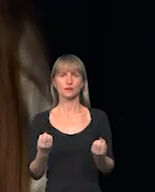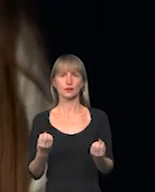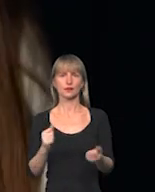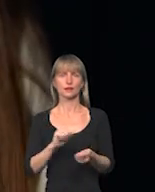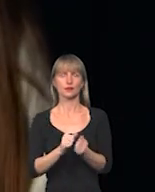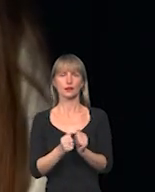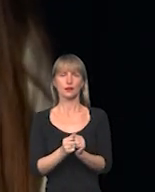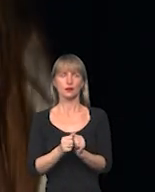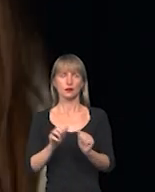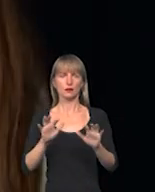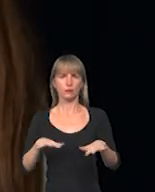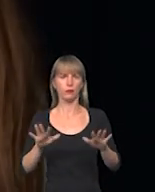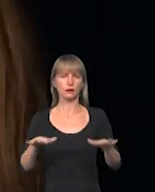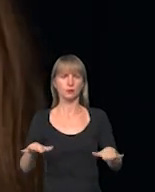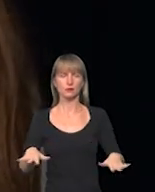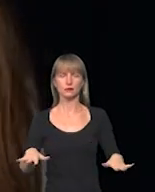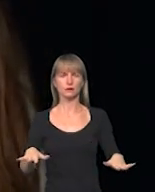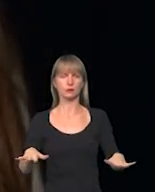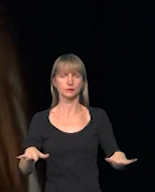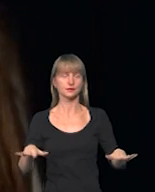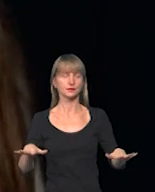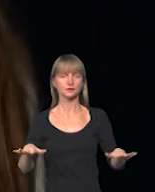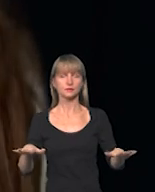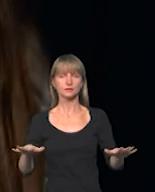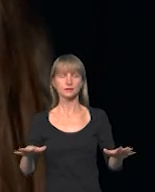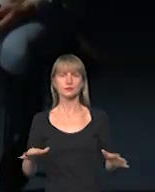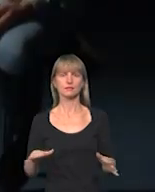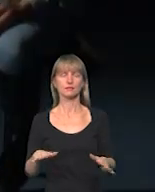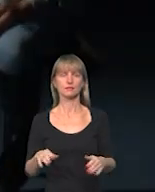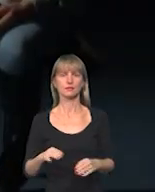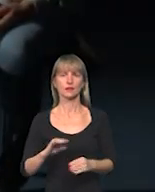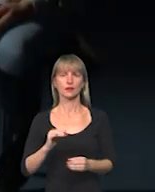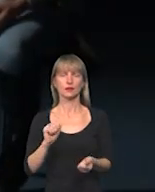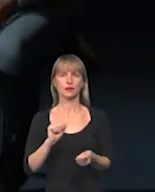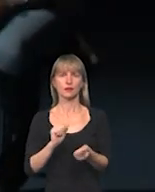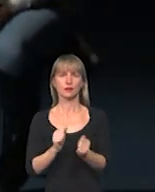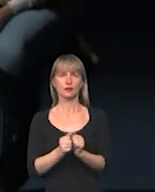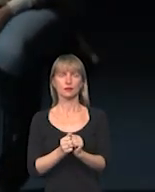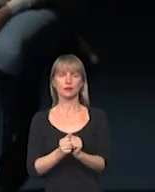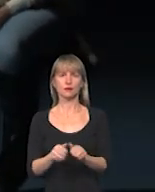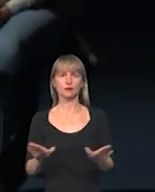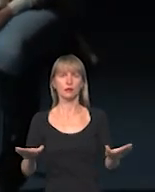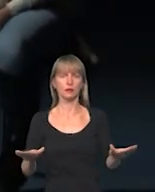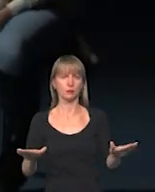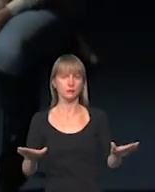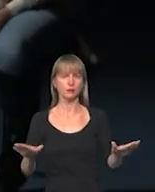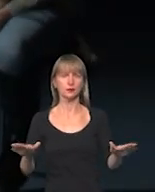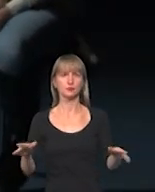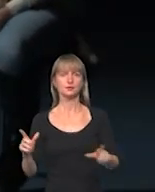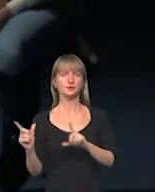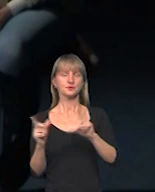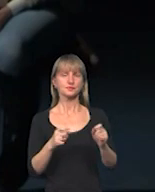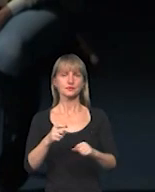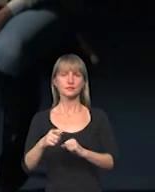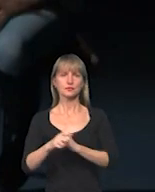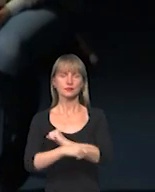сипеться, великі просто масивні камази літають, відвозять щебінь.